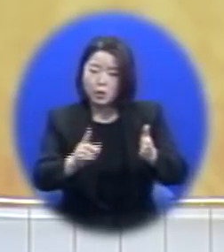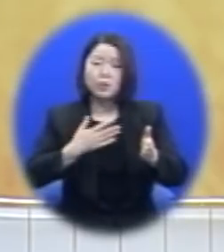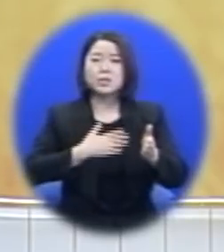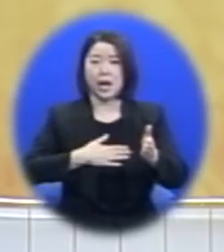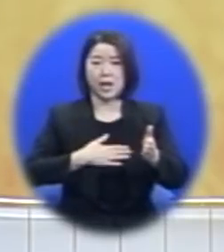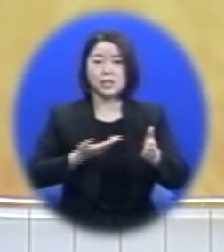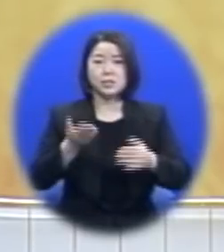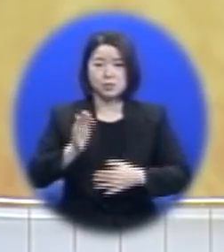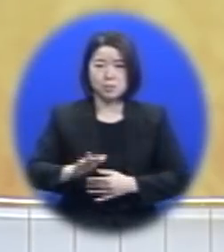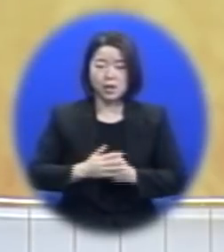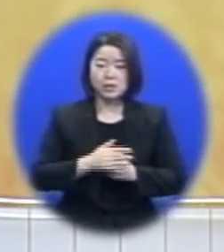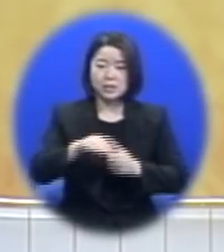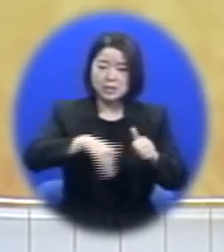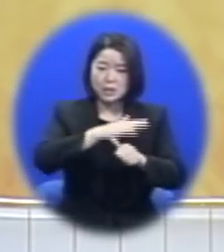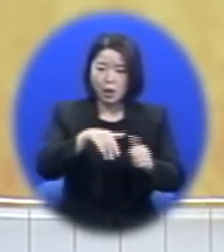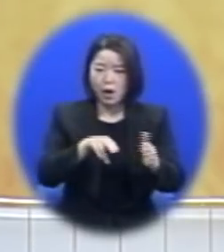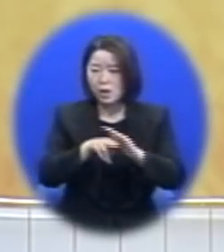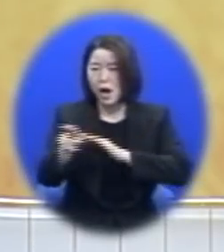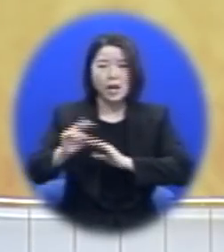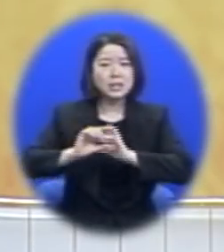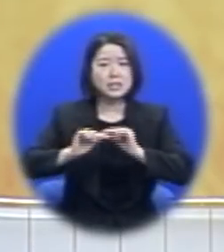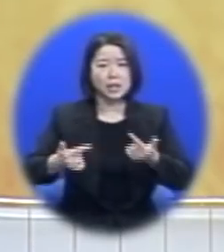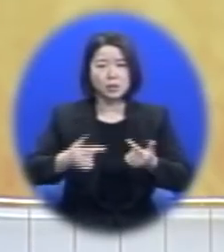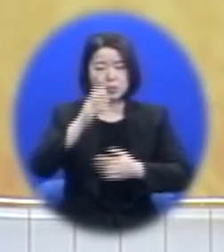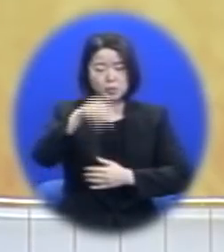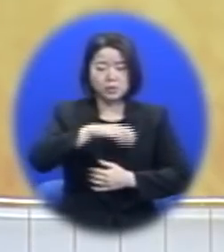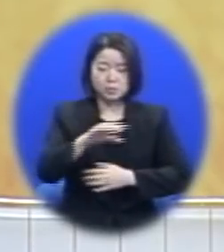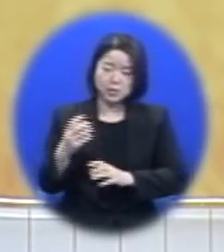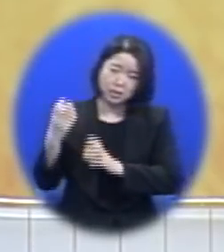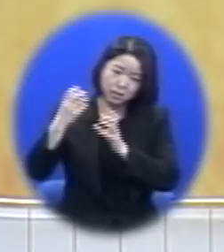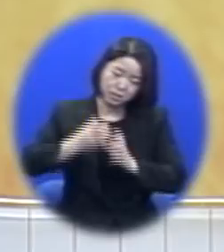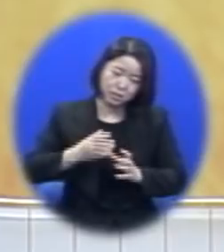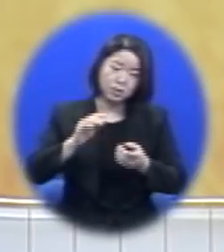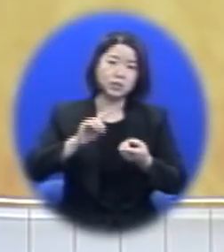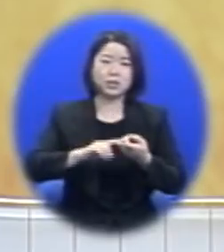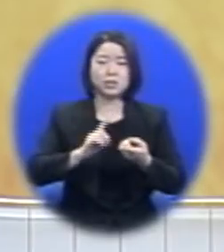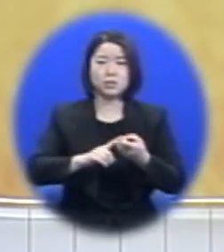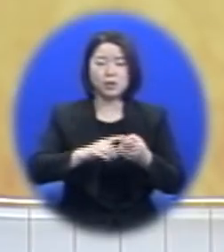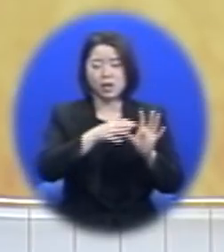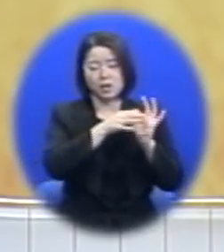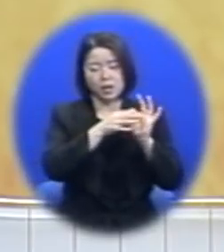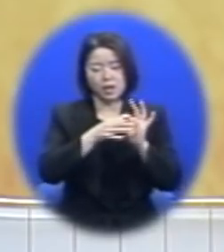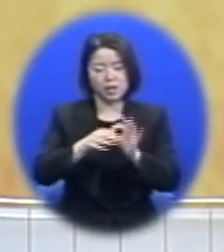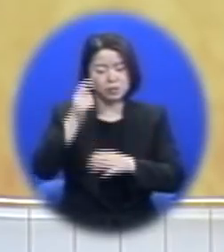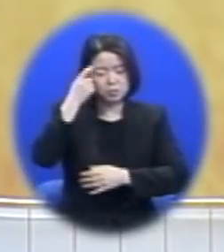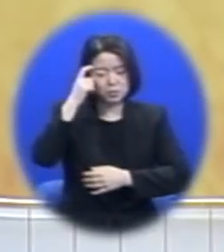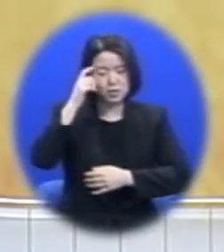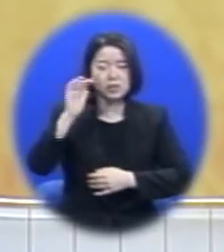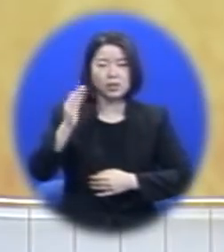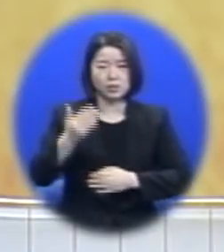아시면서도 상황을 피하지 않고 십자가를 지셨음을 계속 묵상하게 하셨습니다.